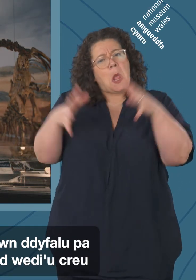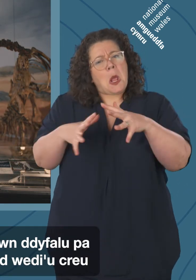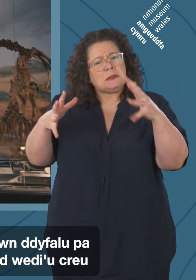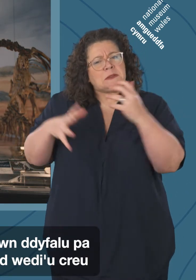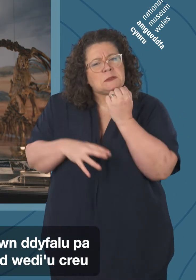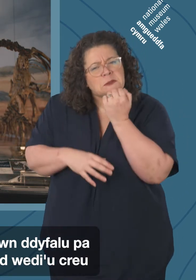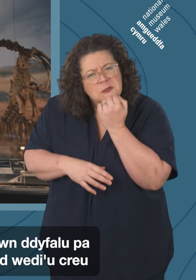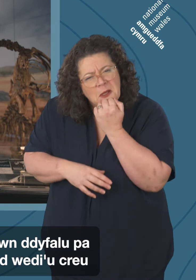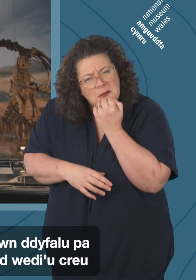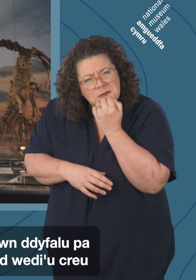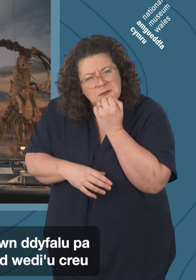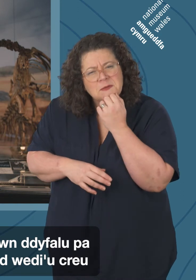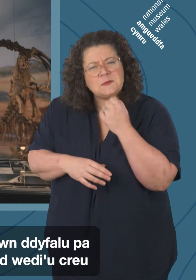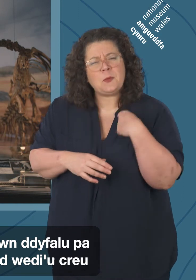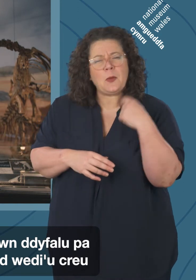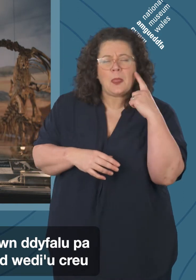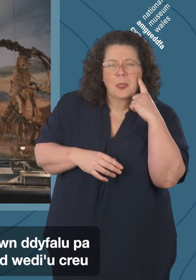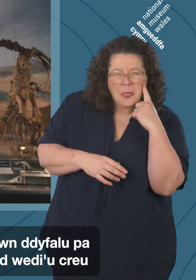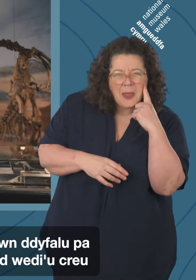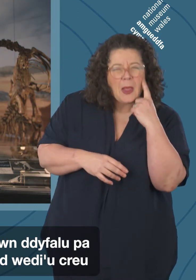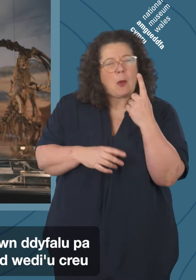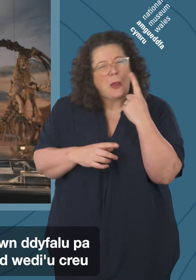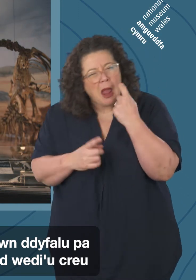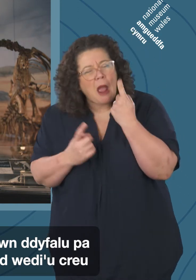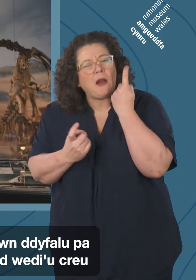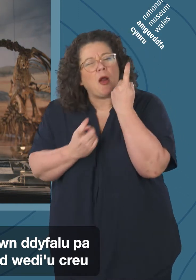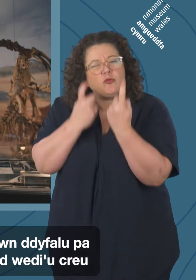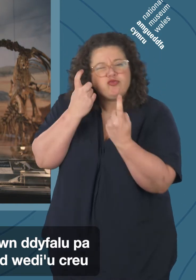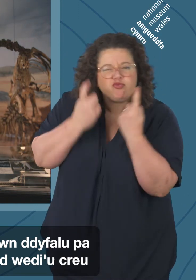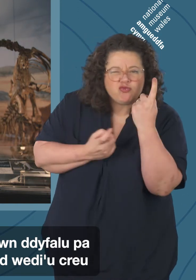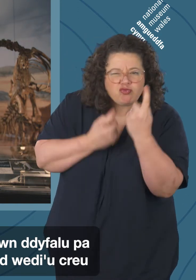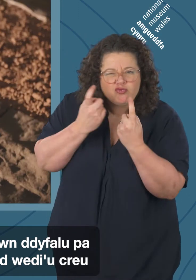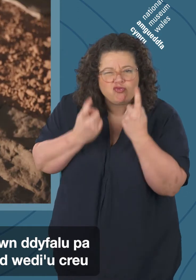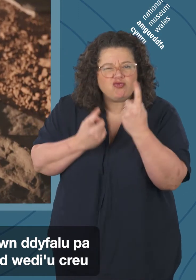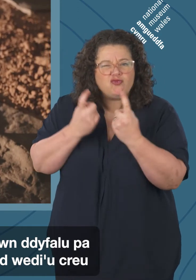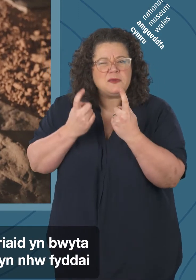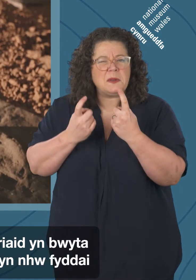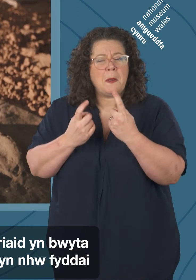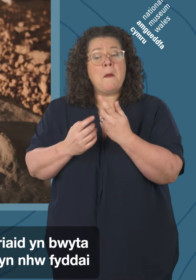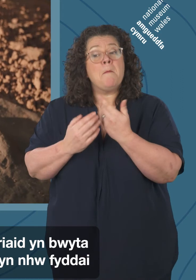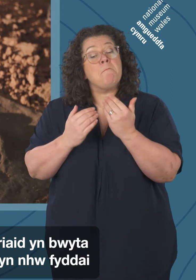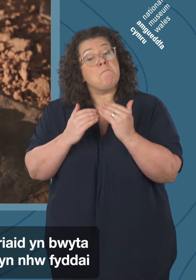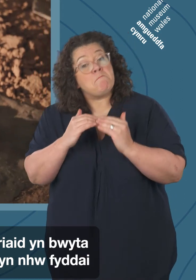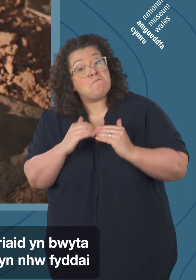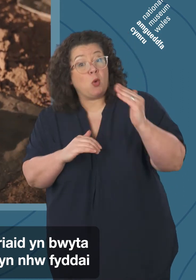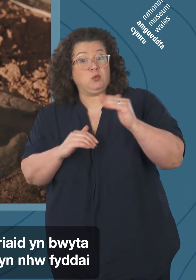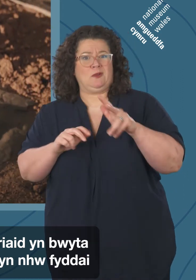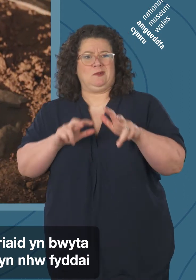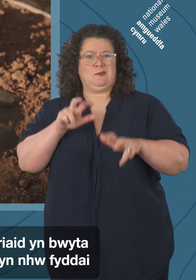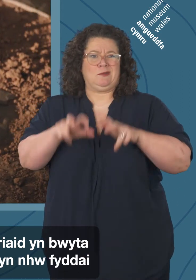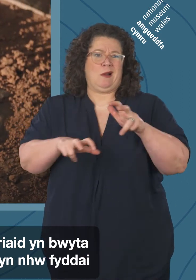gallwn difalu pa fathau dainosauriad a achlau fod wedi i creu. Roedd y rhan fwyaf o